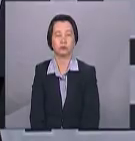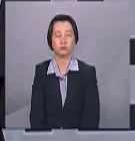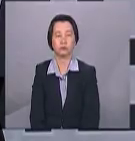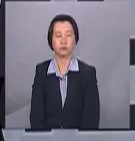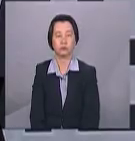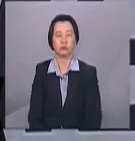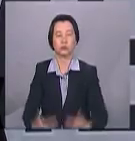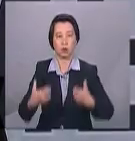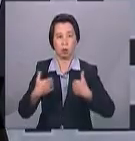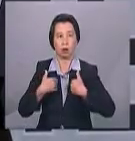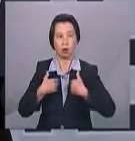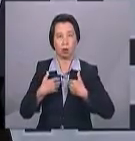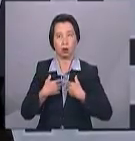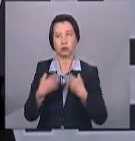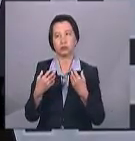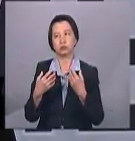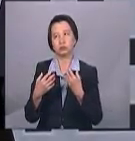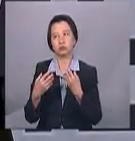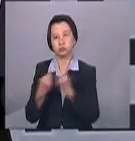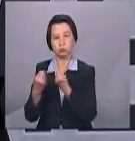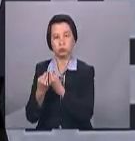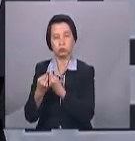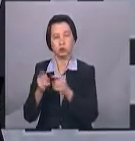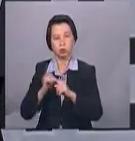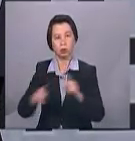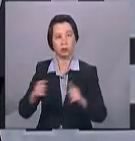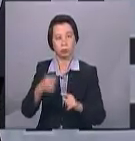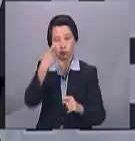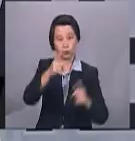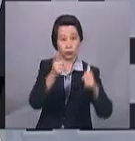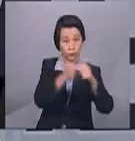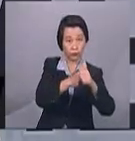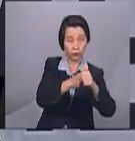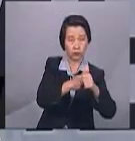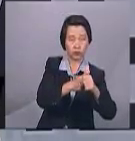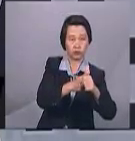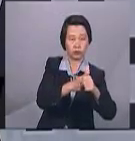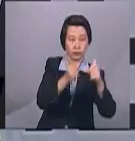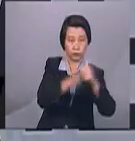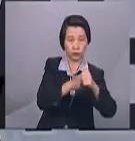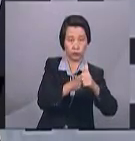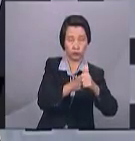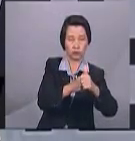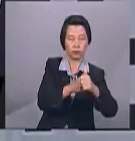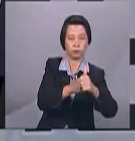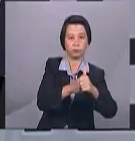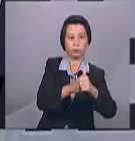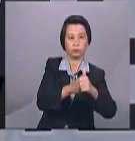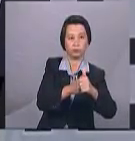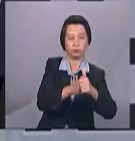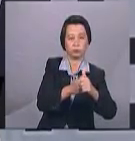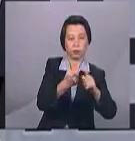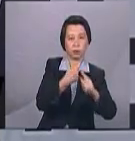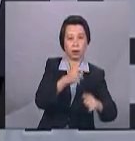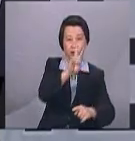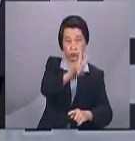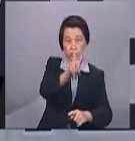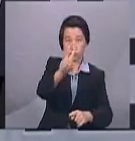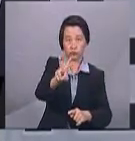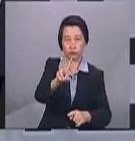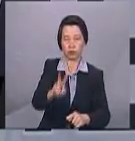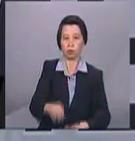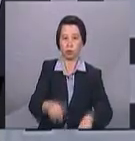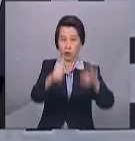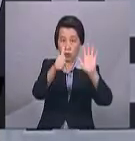Ada statistik tetapi kebanyak untuk gelombang pertama hanya daripada 22 kes, 6 ialah